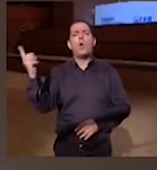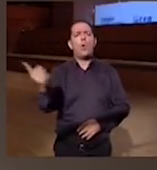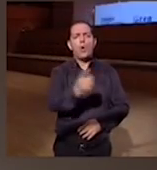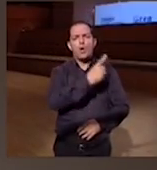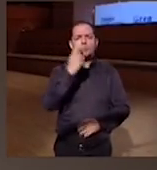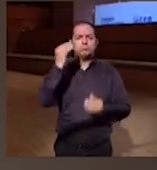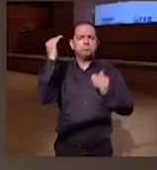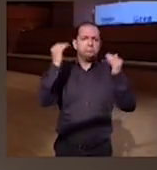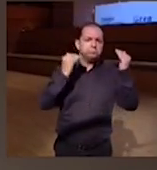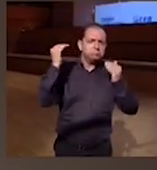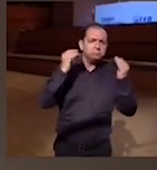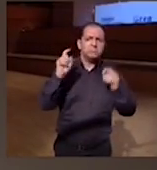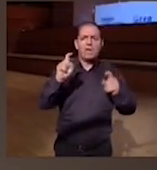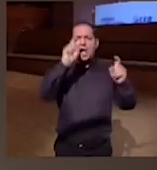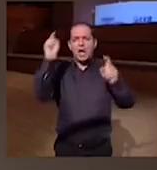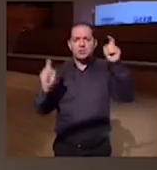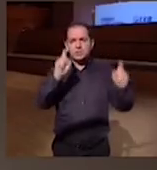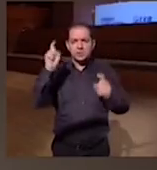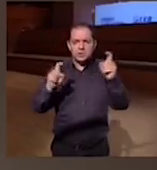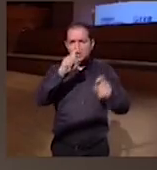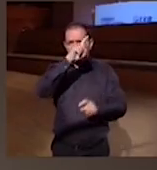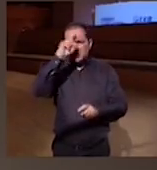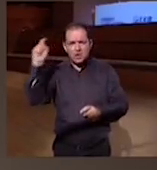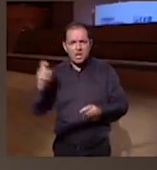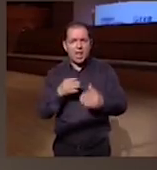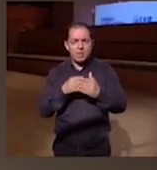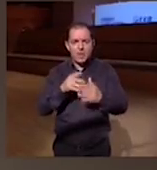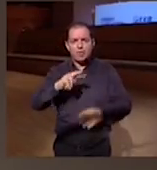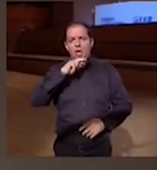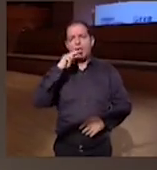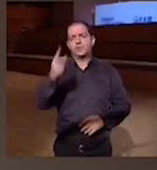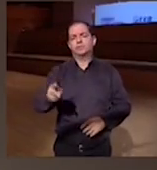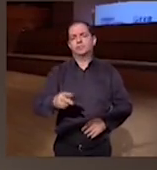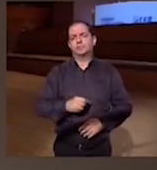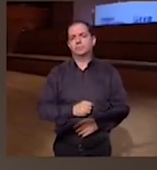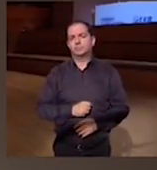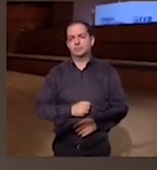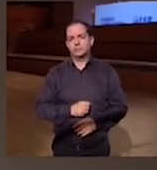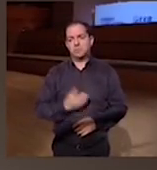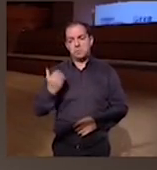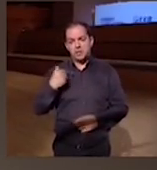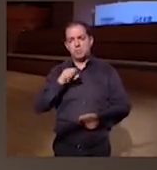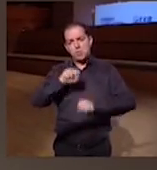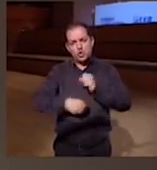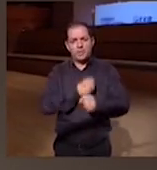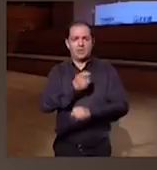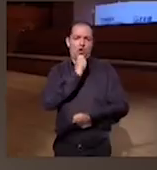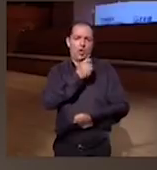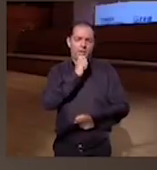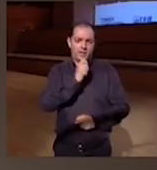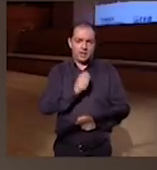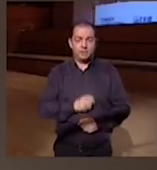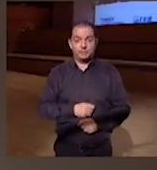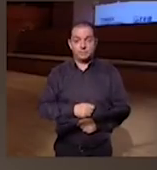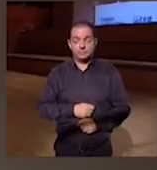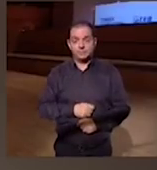παραπάνω μεγάλα διακυβεύματα που προσπάθησα να θέσω και να σκιαγραφίσω με τη σημερινή μου ομιλία. Γιατί